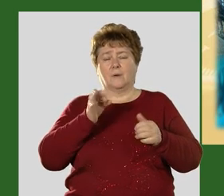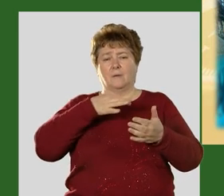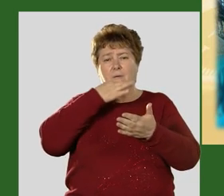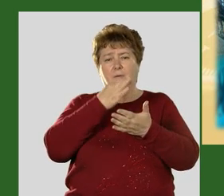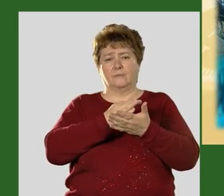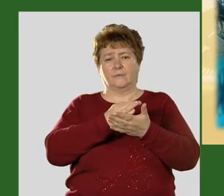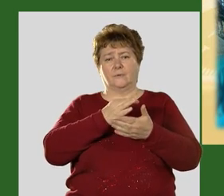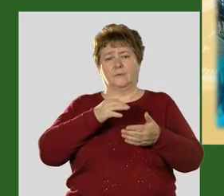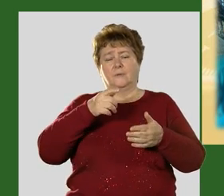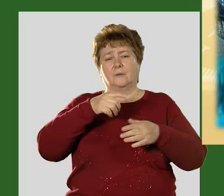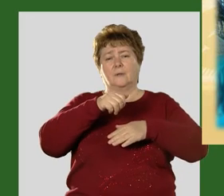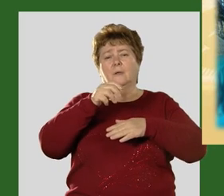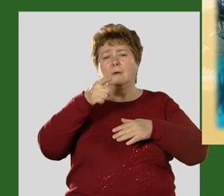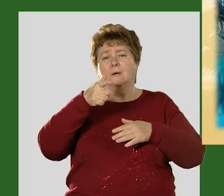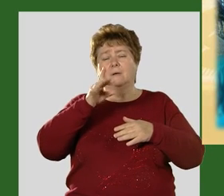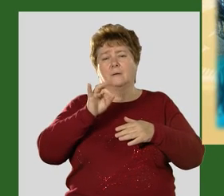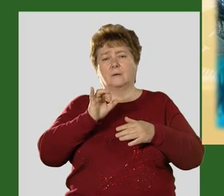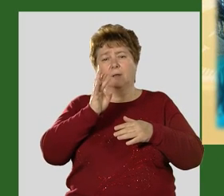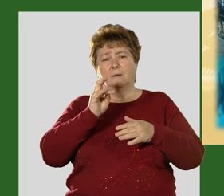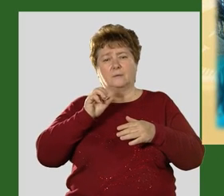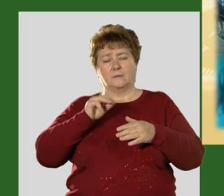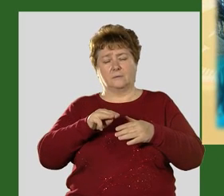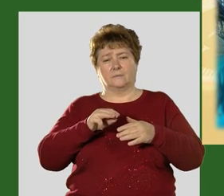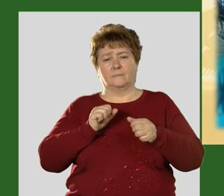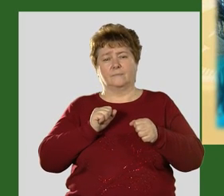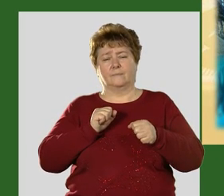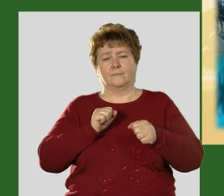Правильный ответ – гранит.